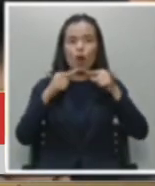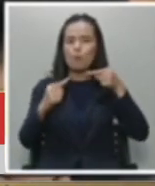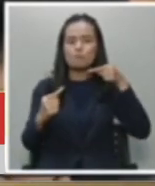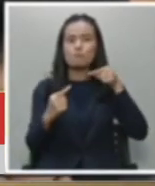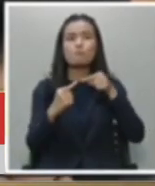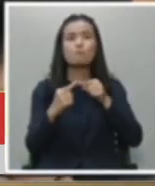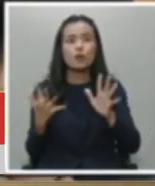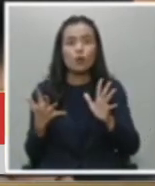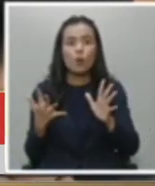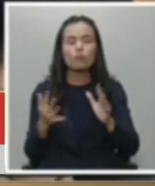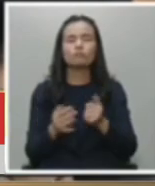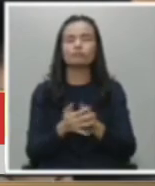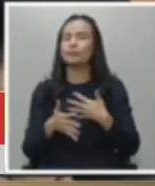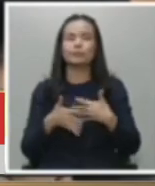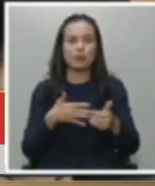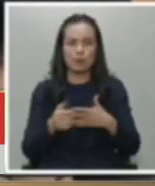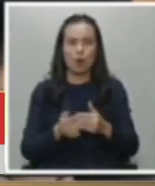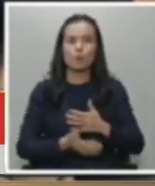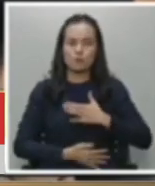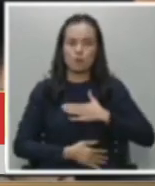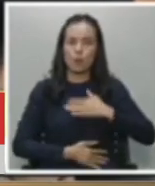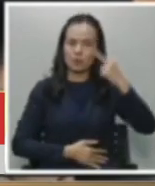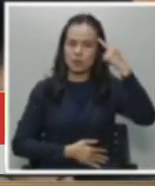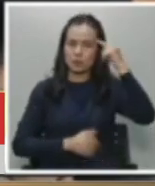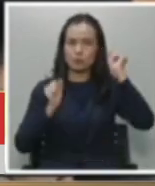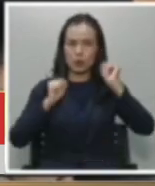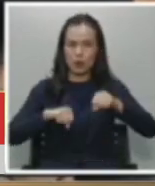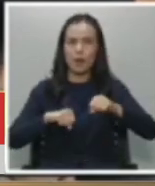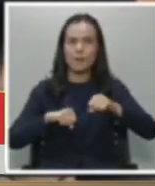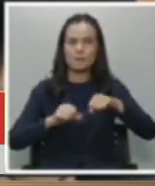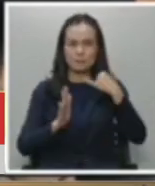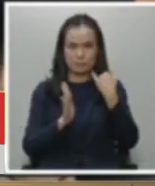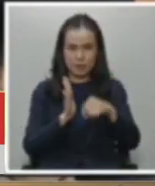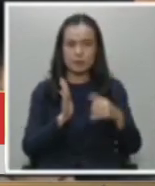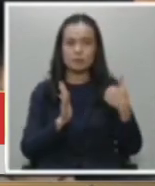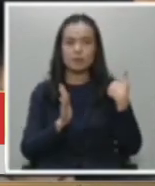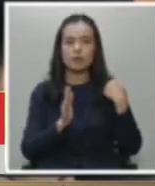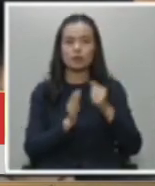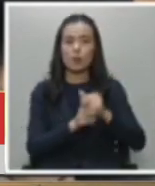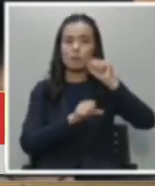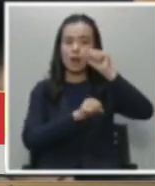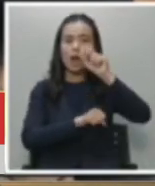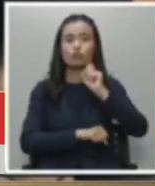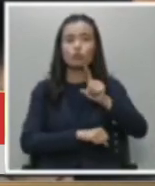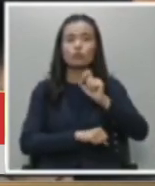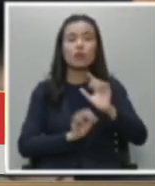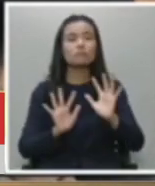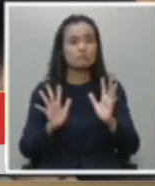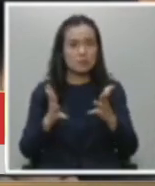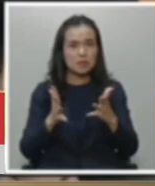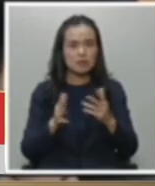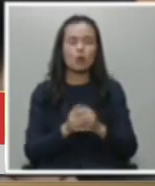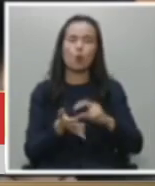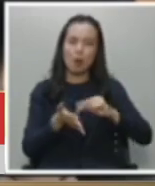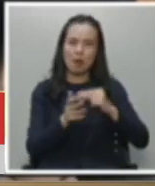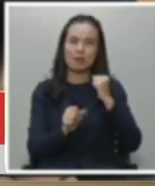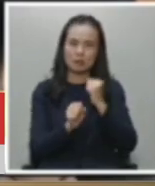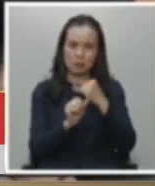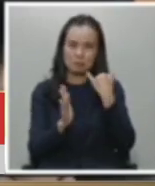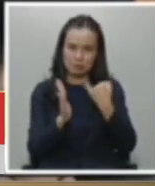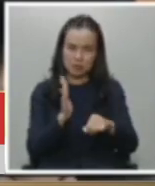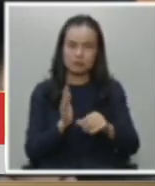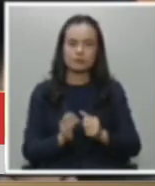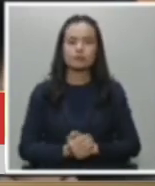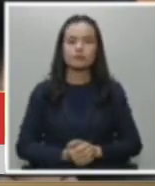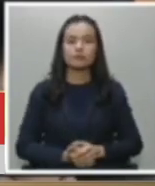ครับผมว่าท่านตัดสินใจผิดพลาดครั้งนี้นะครับถ้าท่านไม่ประกาศสถานการณ์ฉุกเฉินท่านประธานที่เคารพครับ